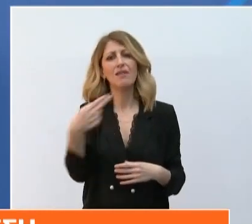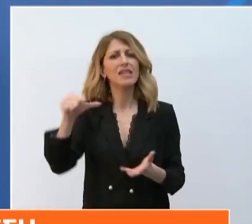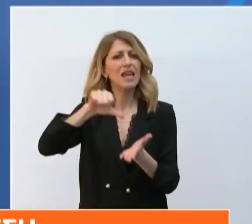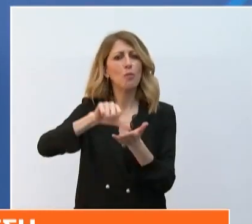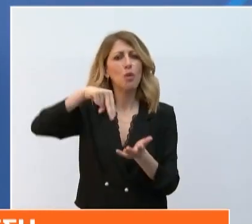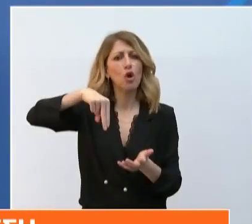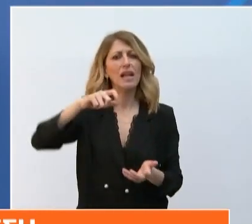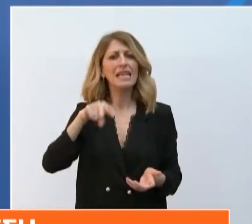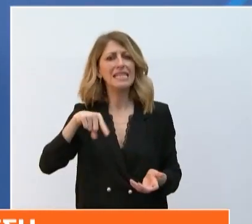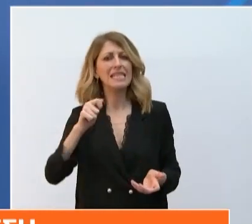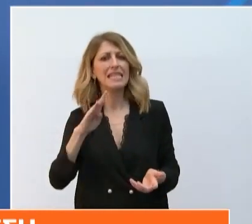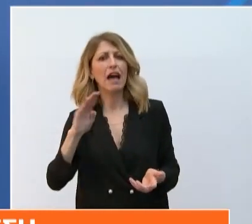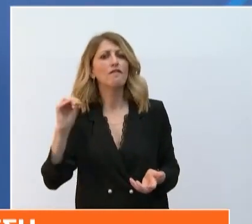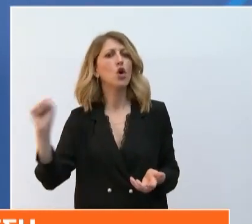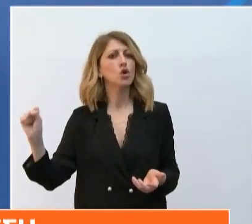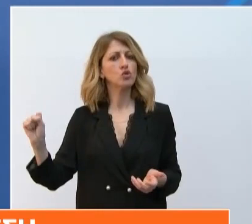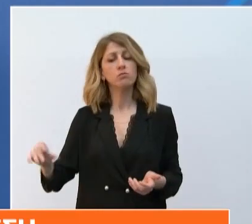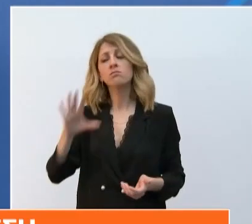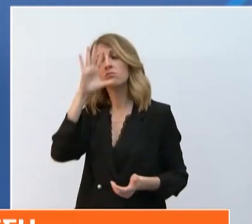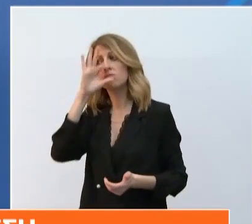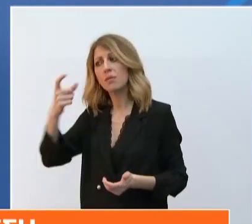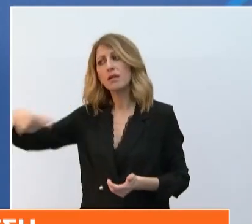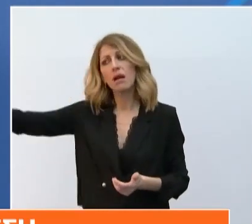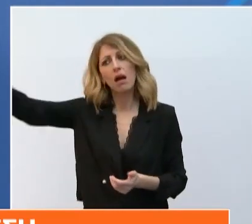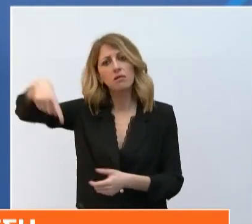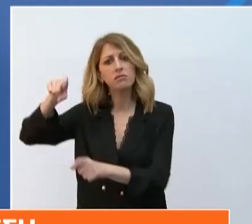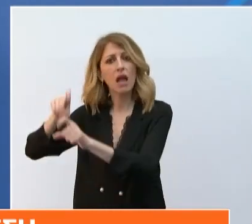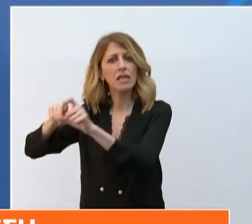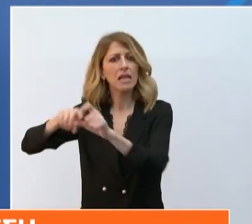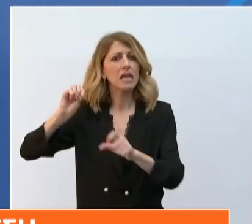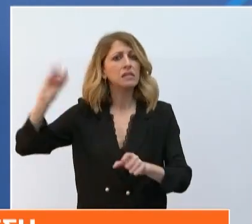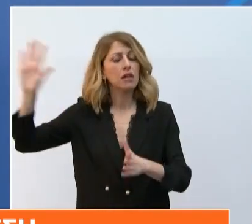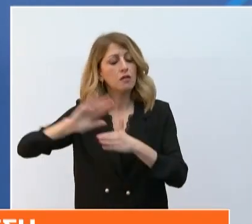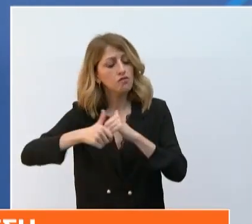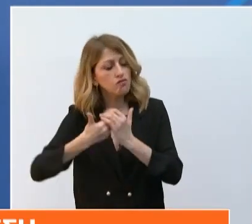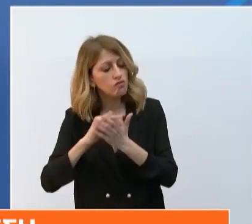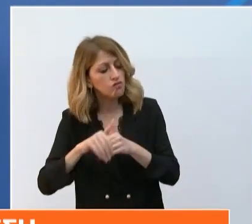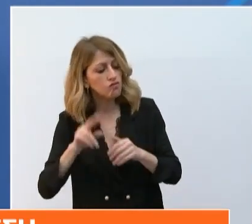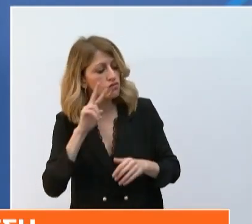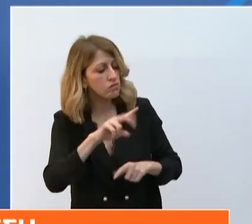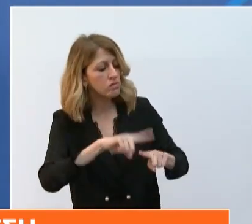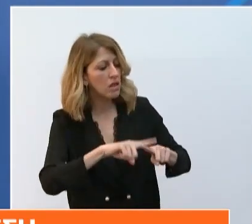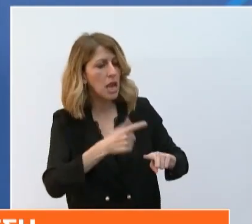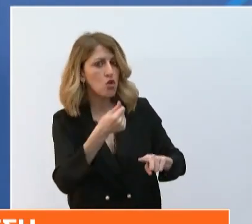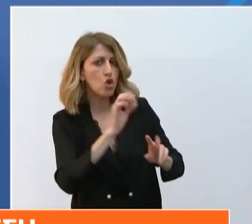ενδιαφέρον για επενδύσεις στη χώρα μας. Και επενδύσεις βέβαια σημαίνουν τελικά περισσότερες και καλύτερες